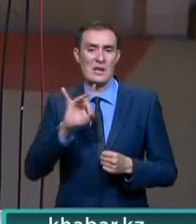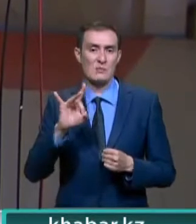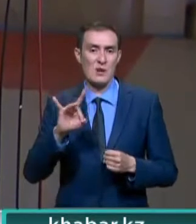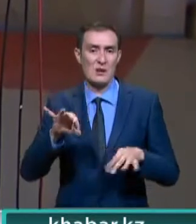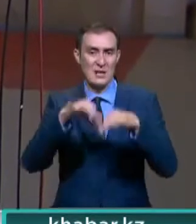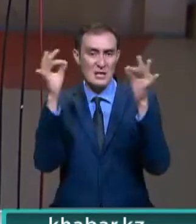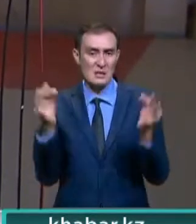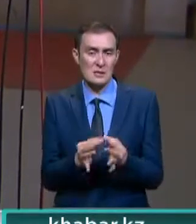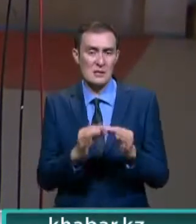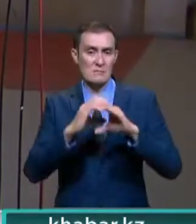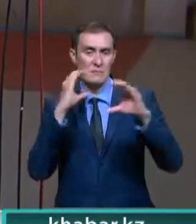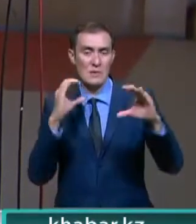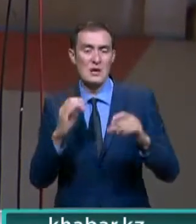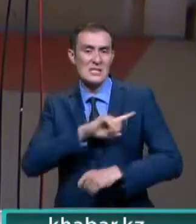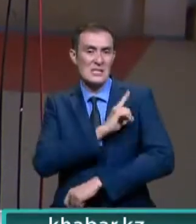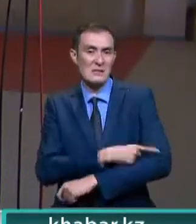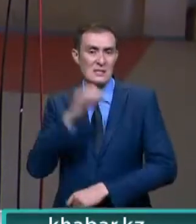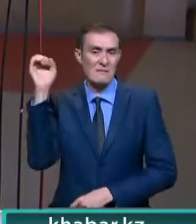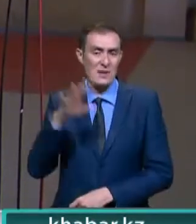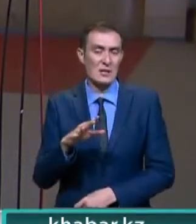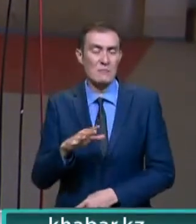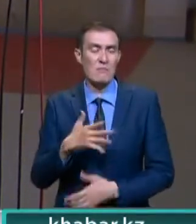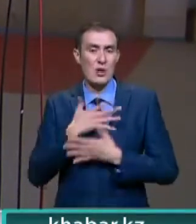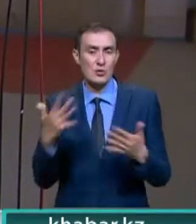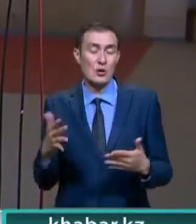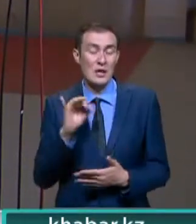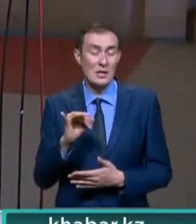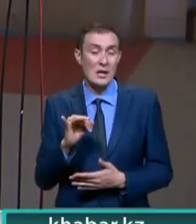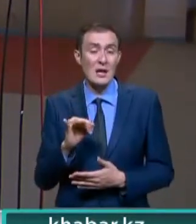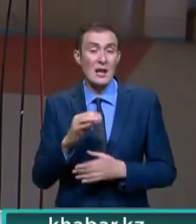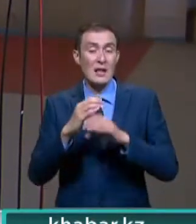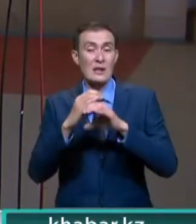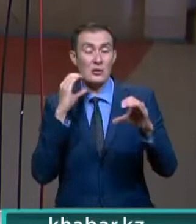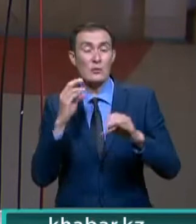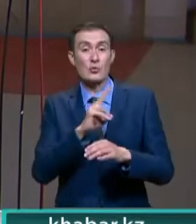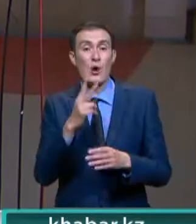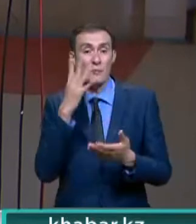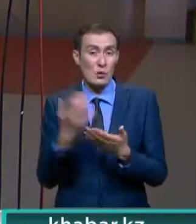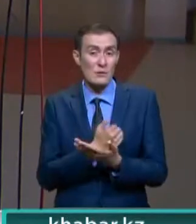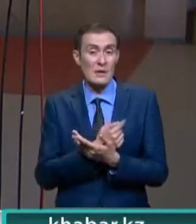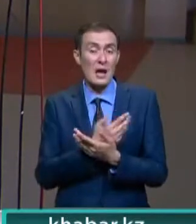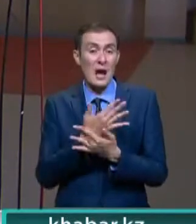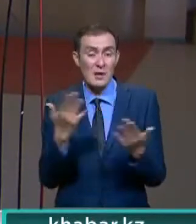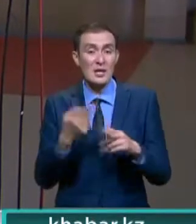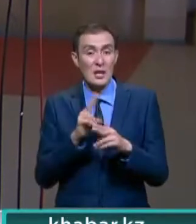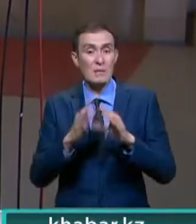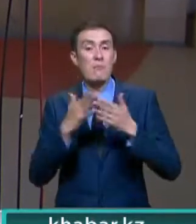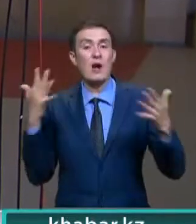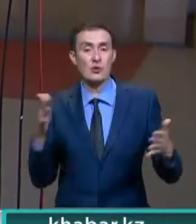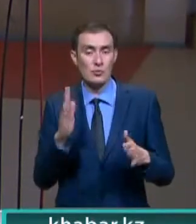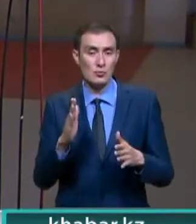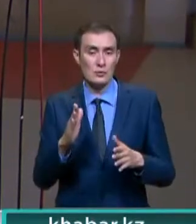диаметр, вот, большая светосила и большое поле. Те телескопы будут обнаруживать объекты, и этот большой телескоп